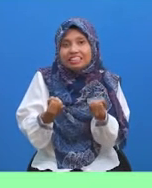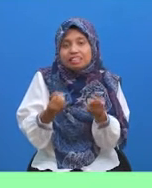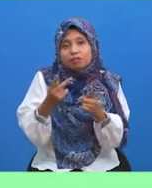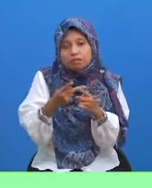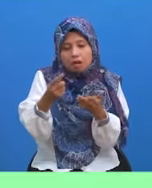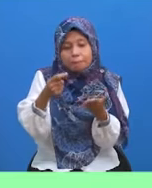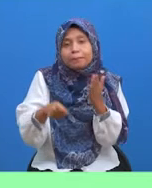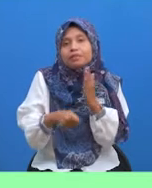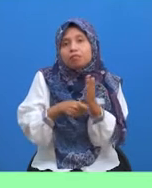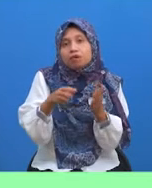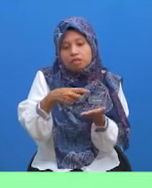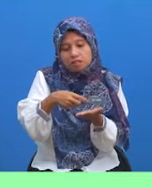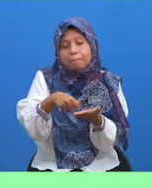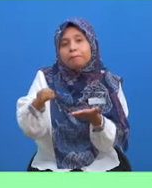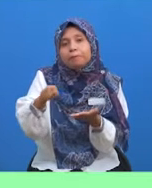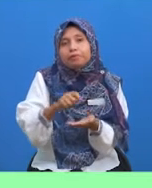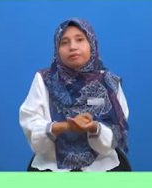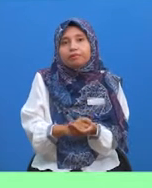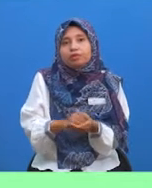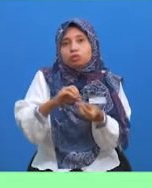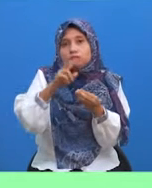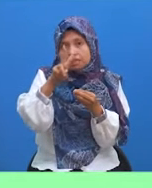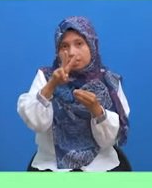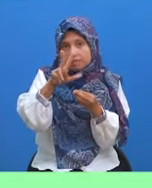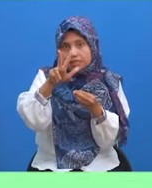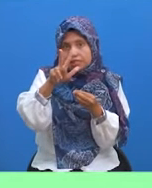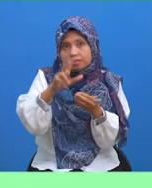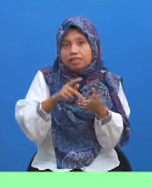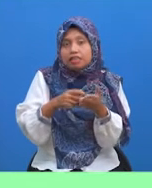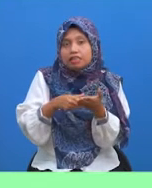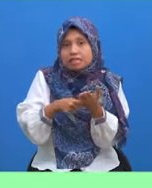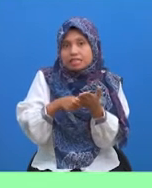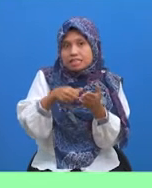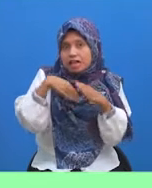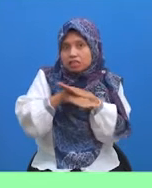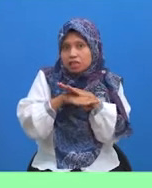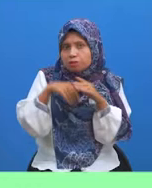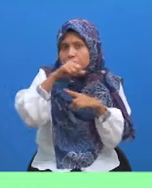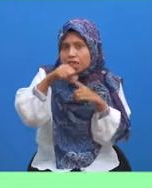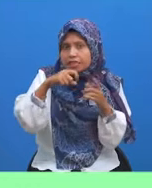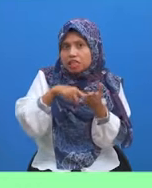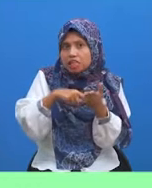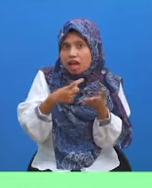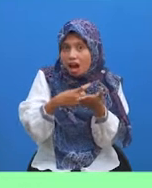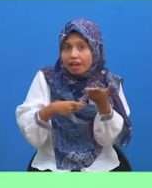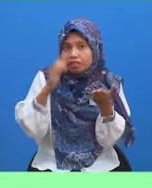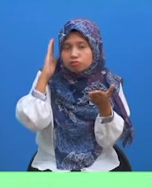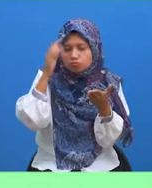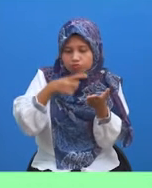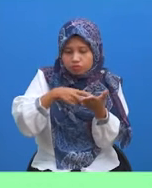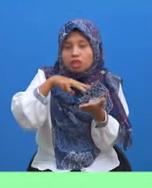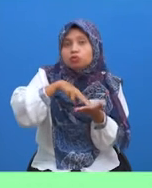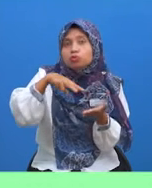yang ketiga desain harga dalam situasi ini harga akan turun yang